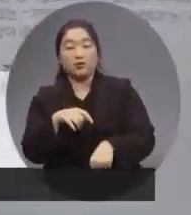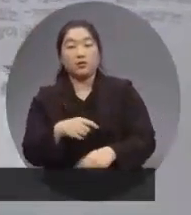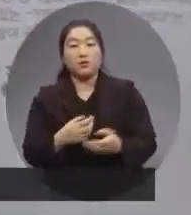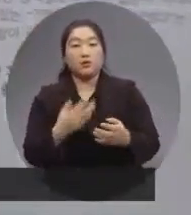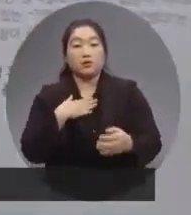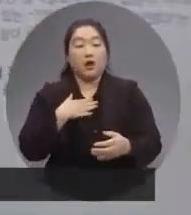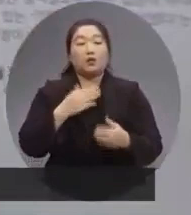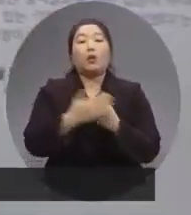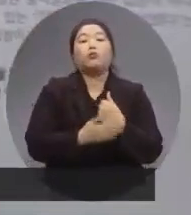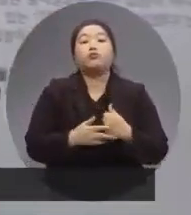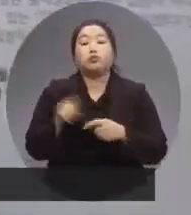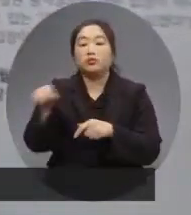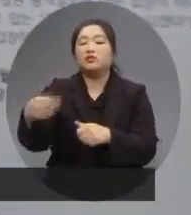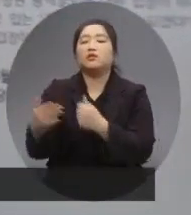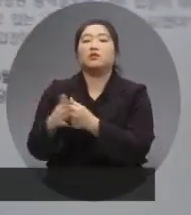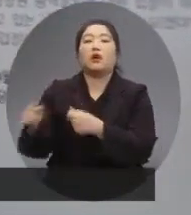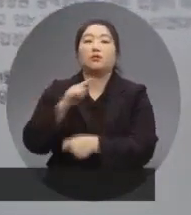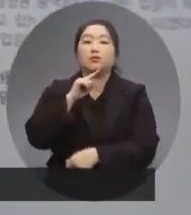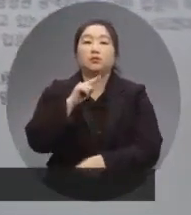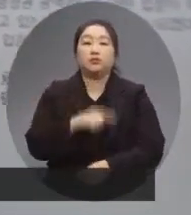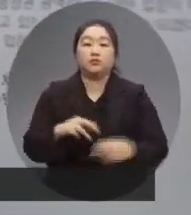있습니다. 정재영 기자입니다.